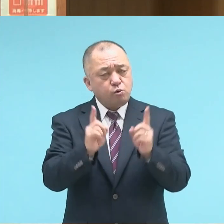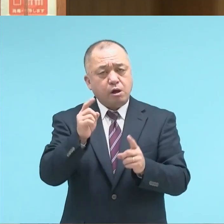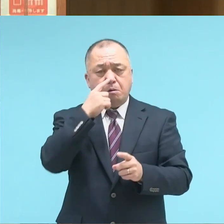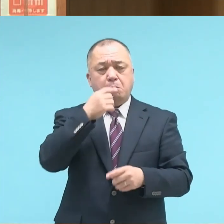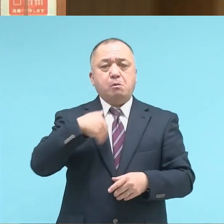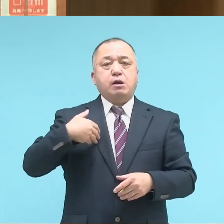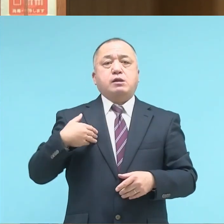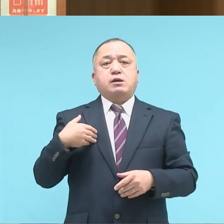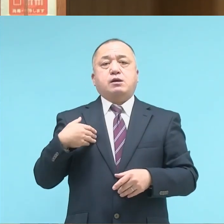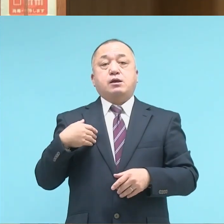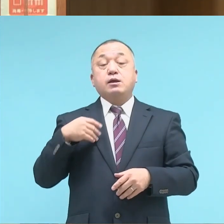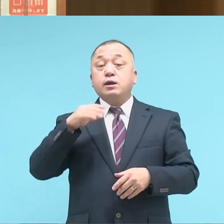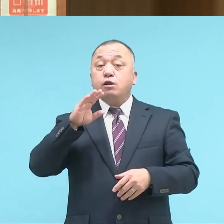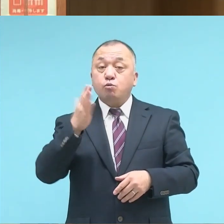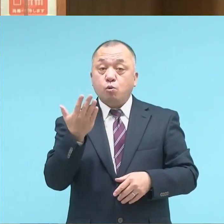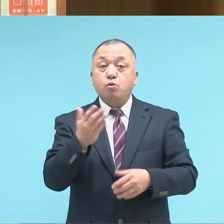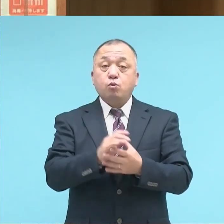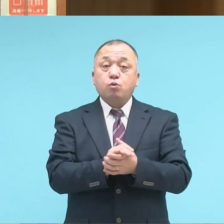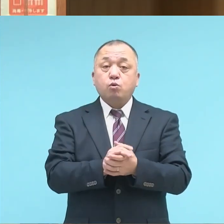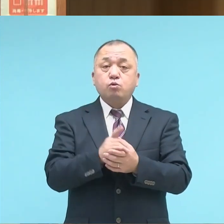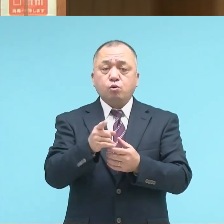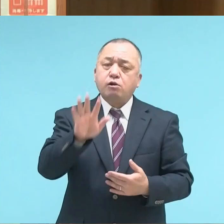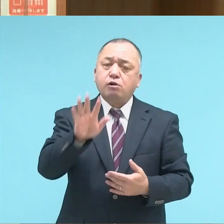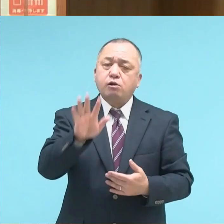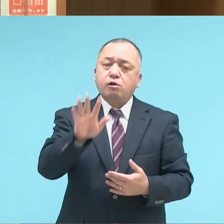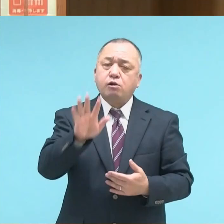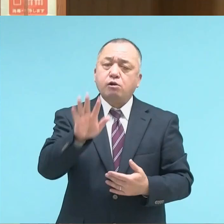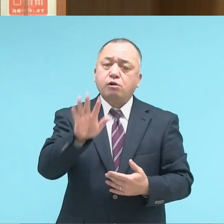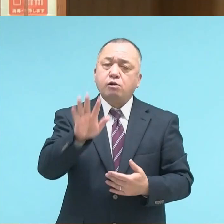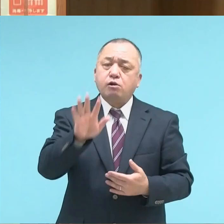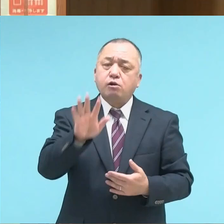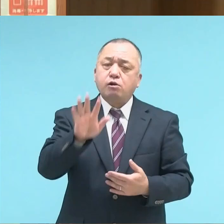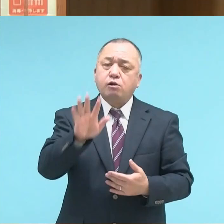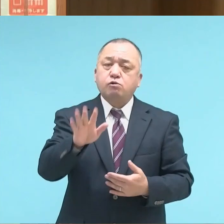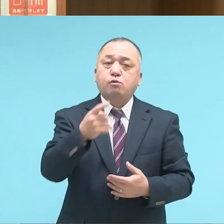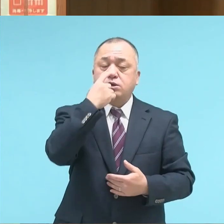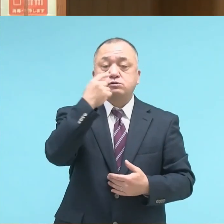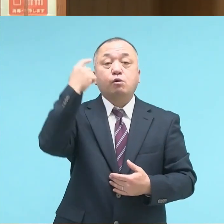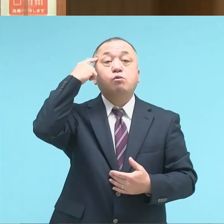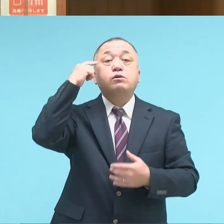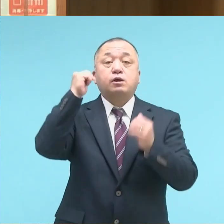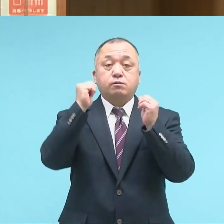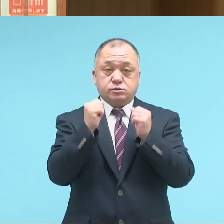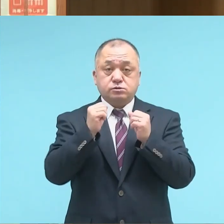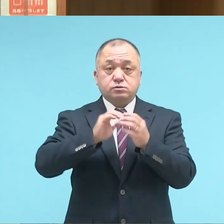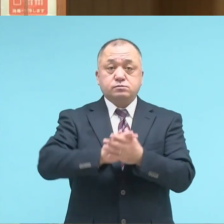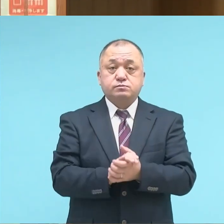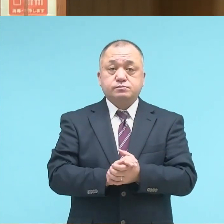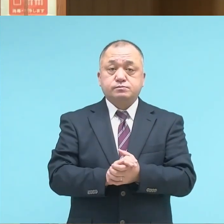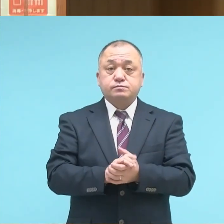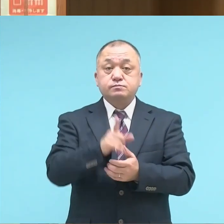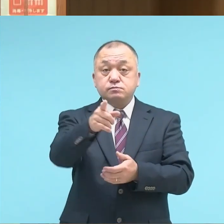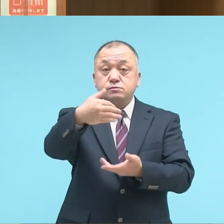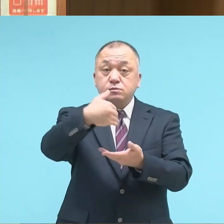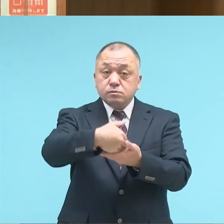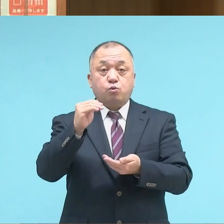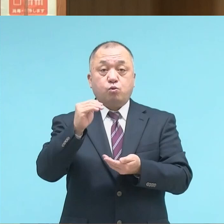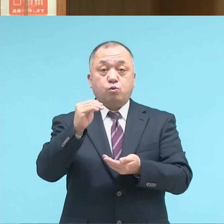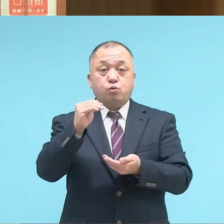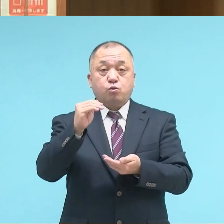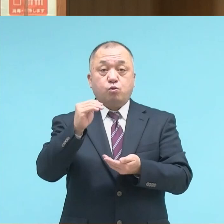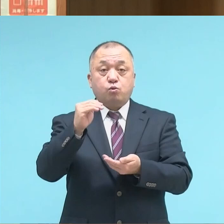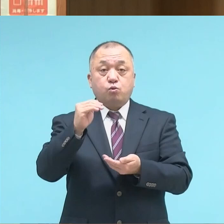ませんけども、少なくともそういった議論っていうのをするべきなんじゃないかなと思います。 今まさにおっしゃった点